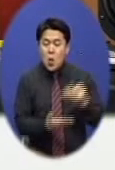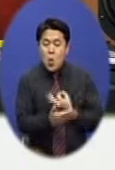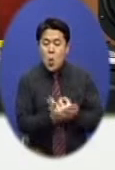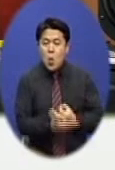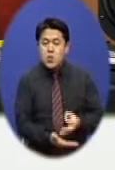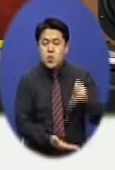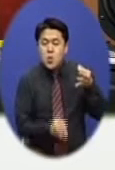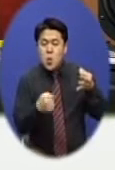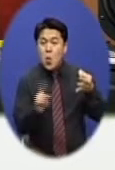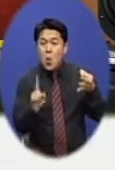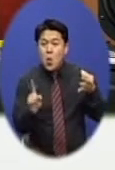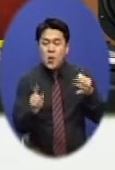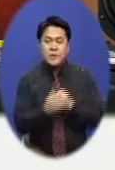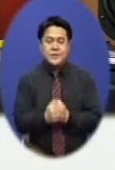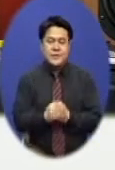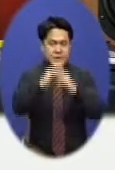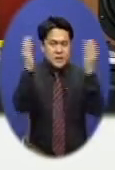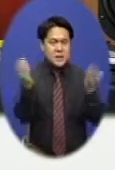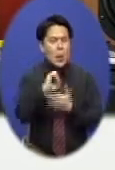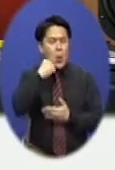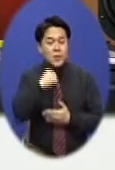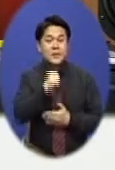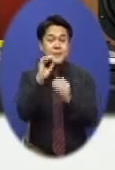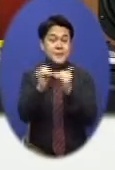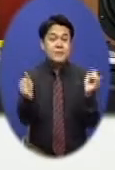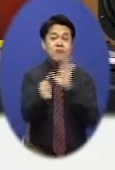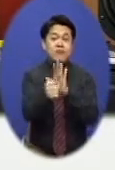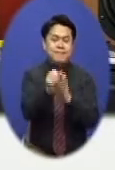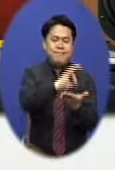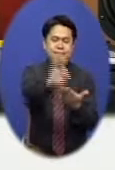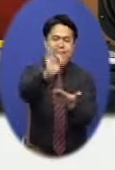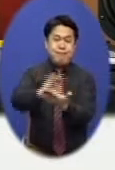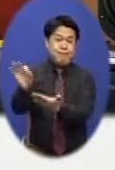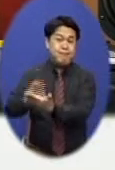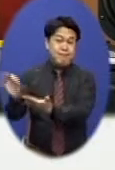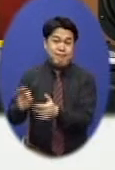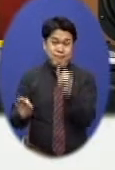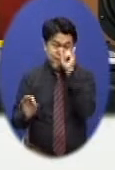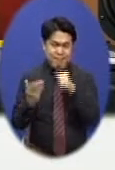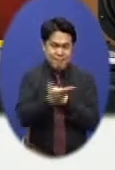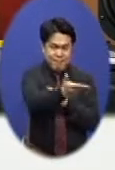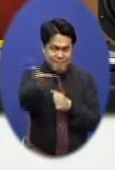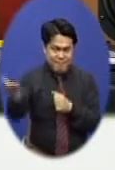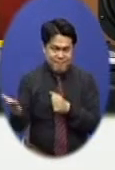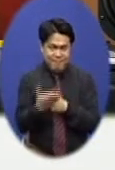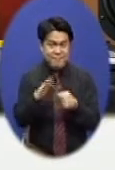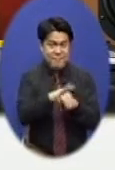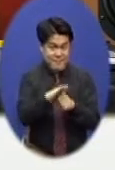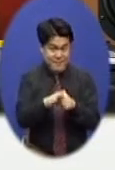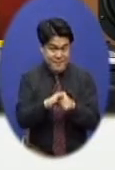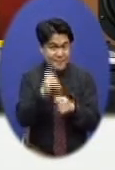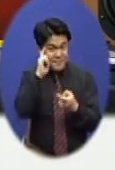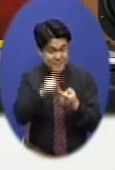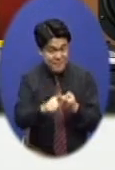네. 어디로 쓰여진다고요? 전부 소외되고 어려운 분들을 위해서 쓰여지니까요. 네. 오늘도 여러분들의 많은 사랑, 많은